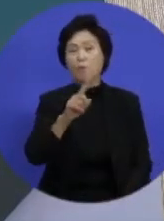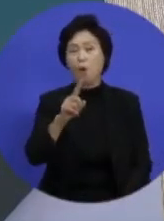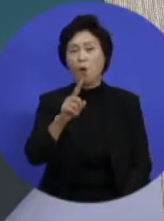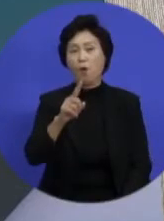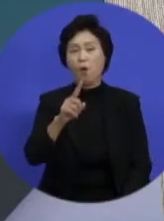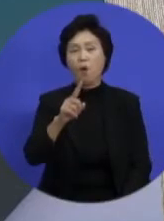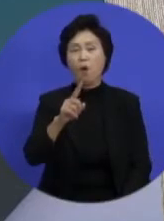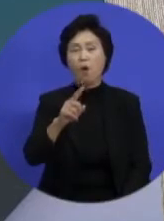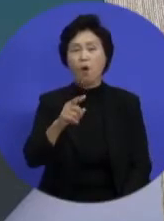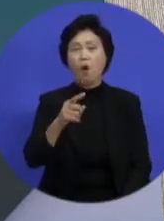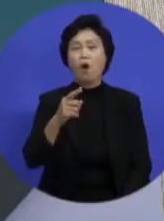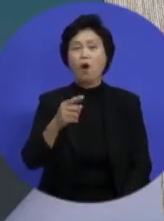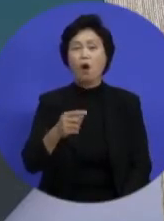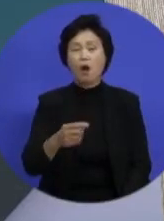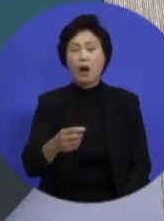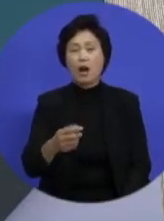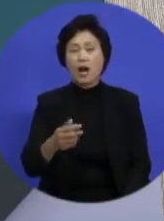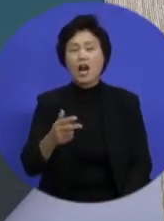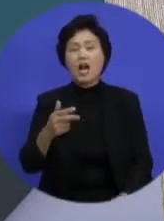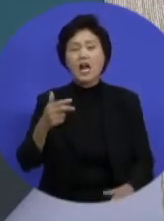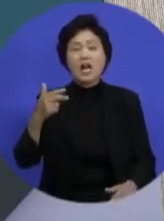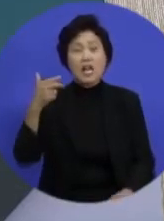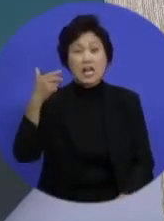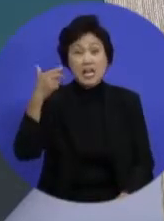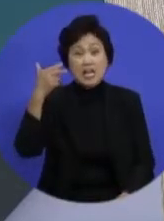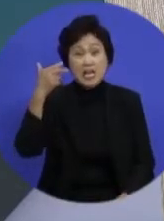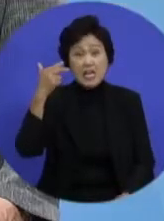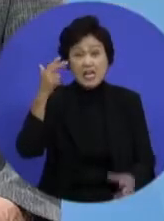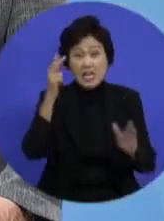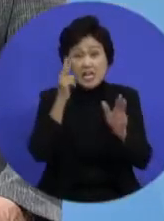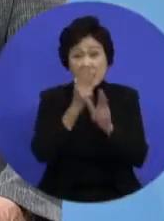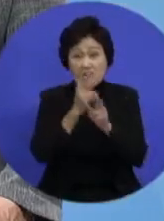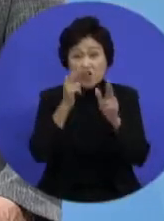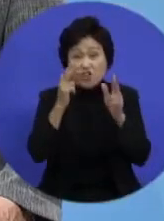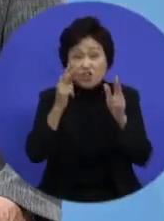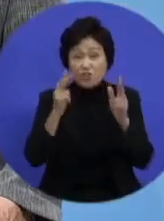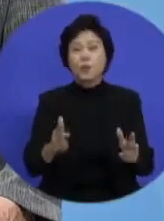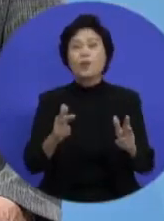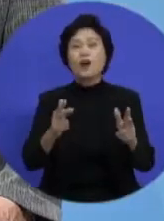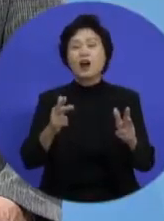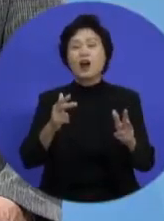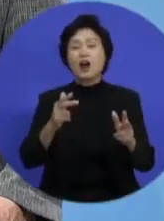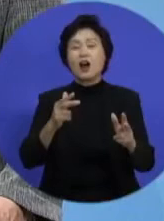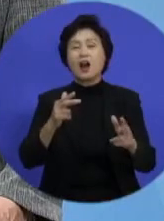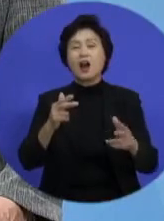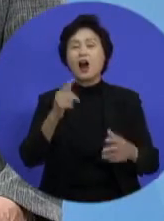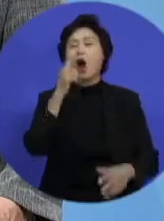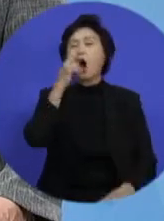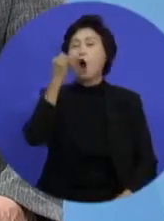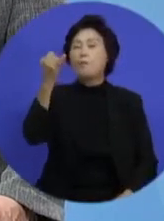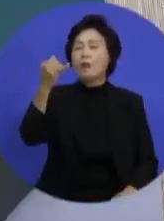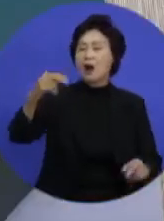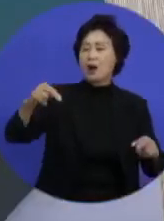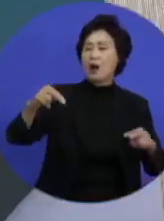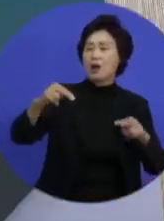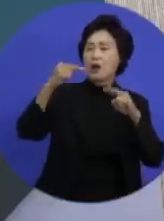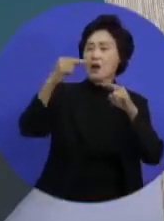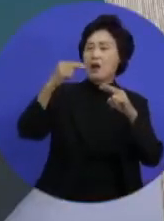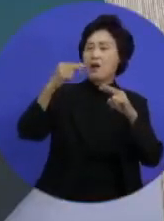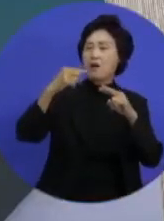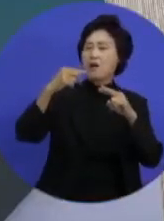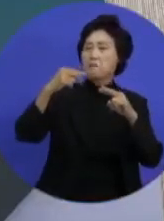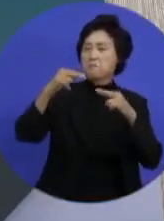적도 있다. 누가 둘째가? 네. 그래서 다른 애만 엄마 아빠들이 계속 아니 왜냐면은 그냥 내 아이니까 마음은